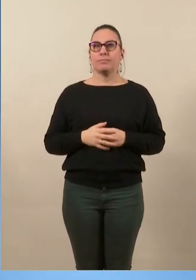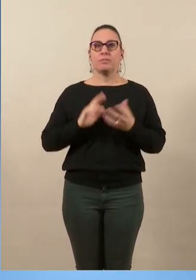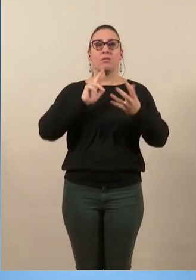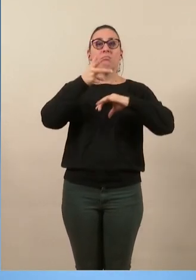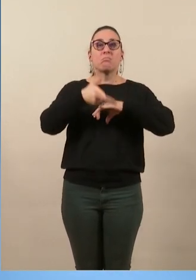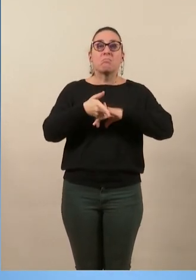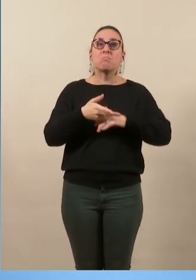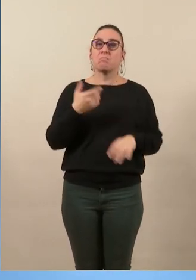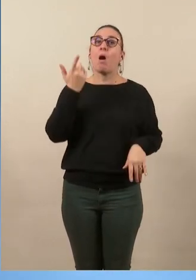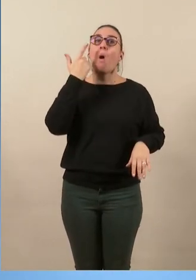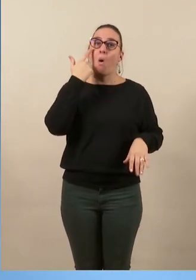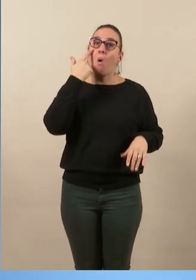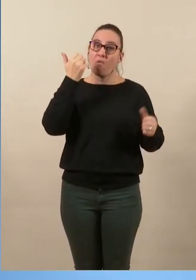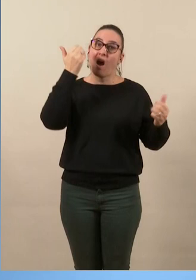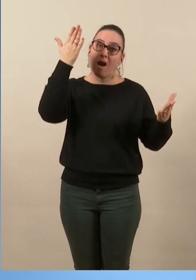on